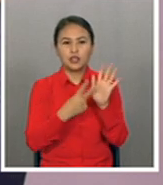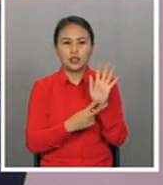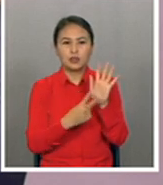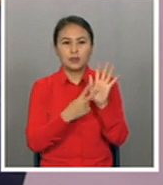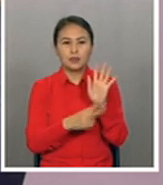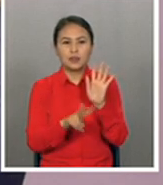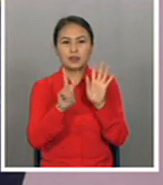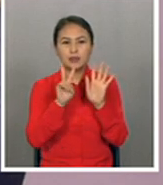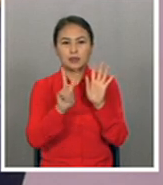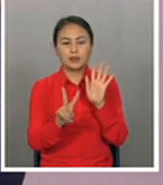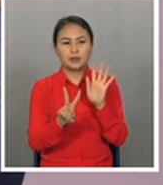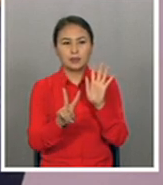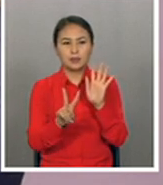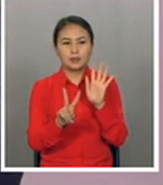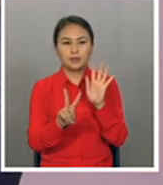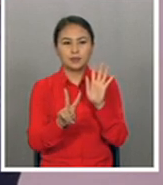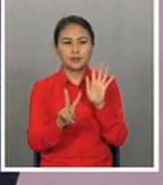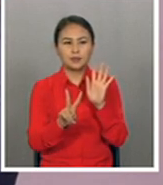72-ге тең болады.